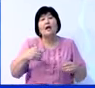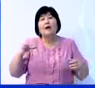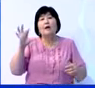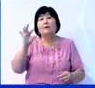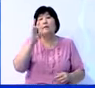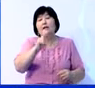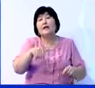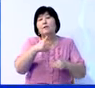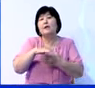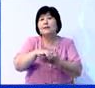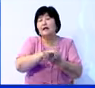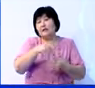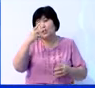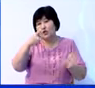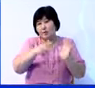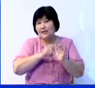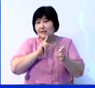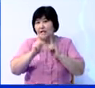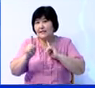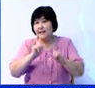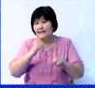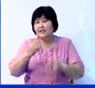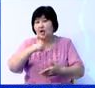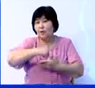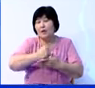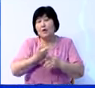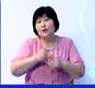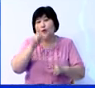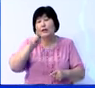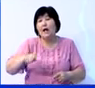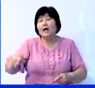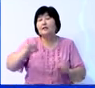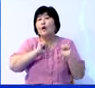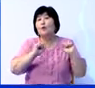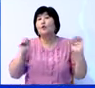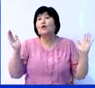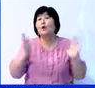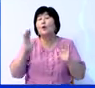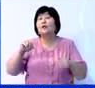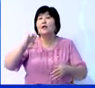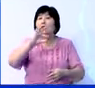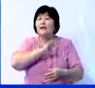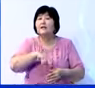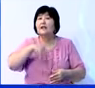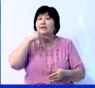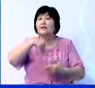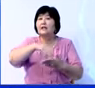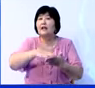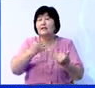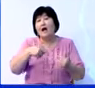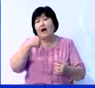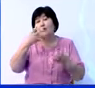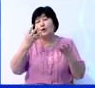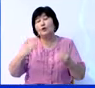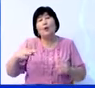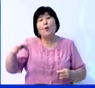ұлттар ұйымы бас ассамблеясының 27-ші сессиясында бекітілген. Содан бері адамзаттың қоршаған ортаға ықпалы жіті назарға алынған. Айтулы күнге